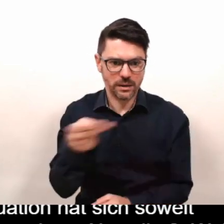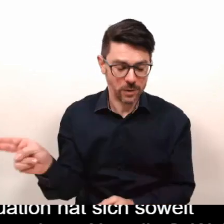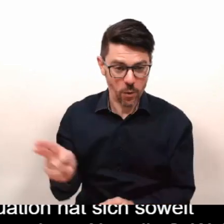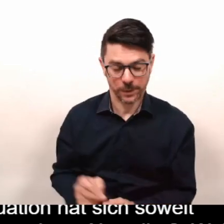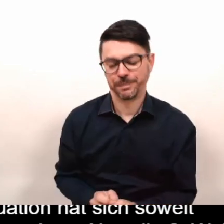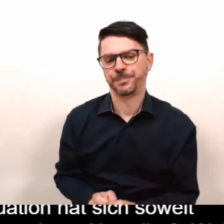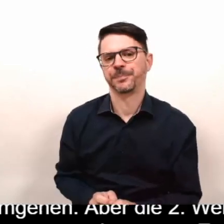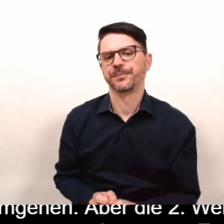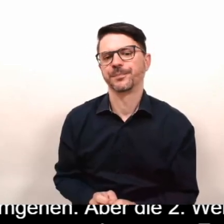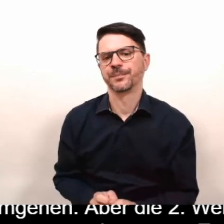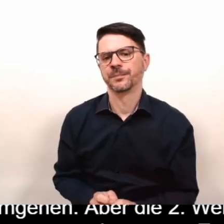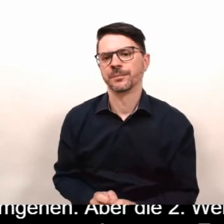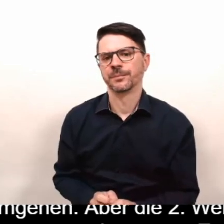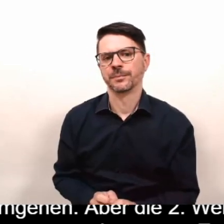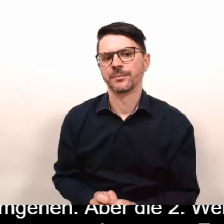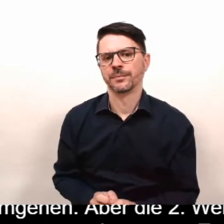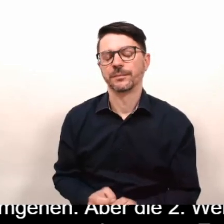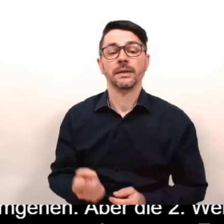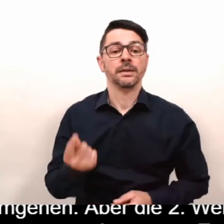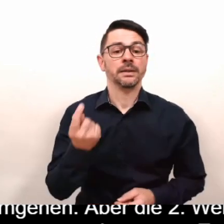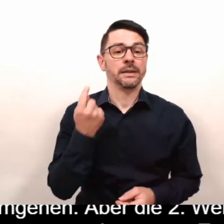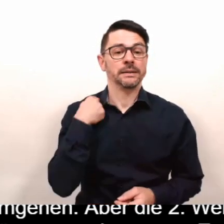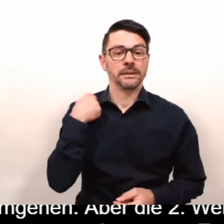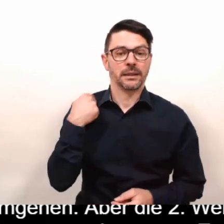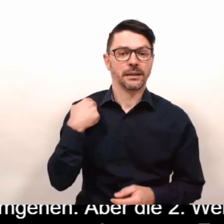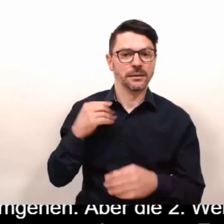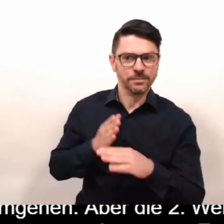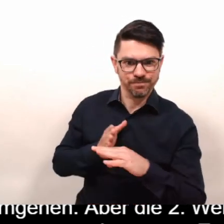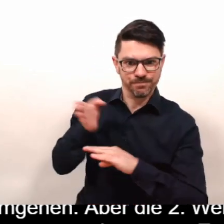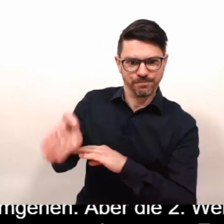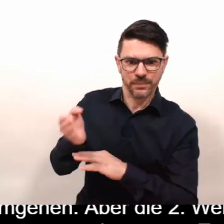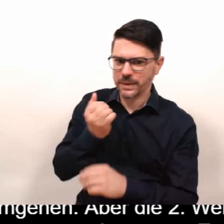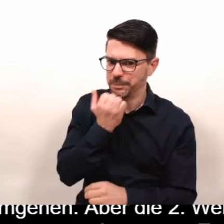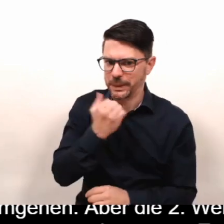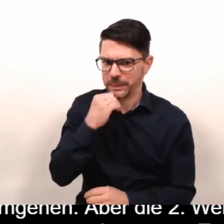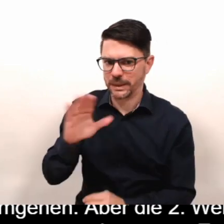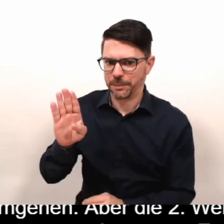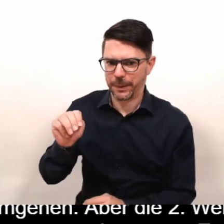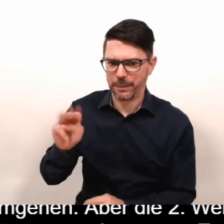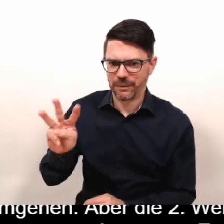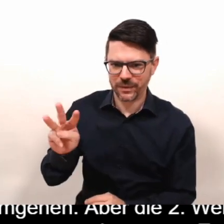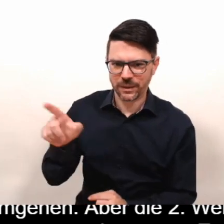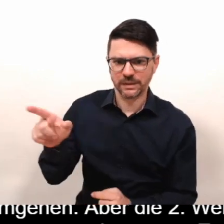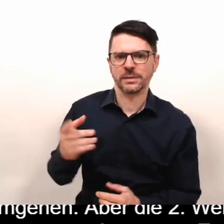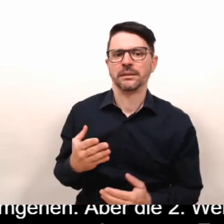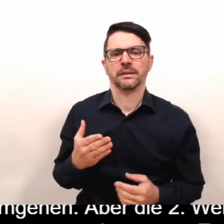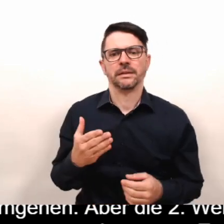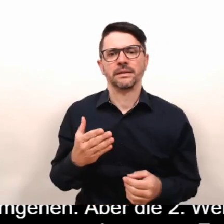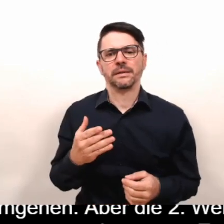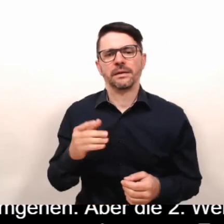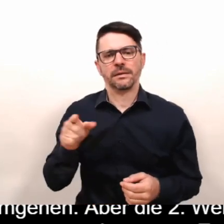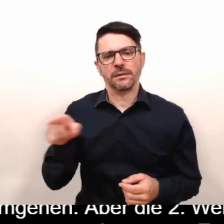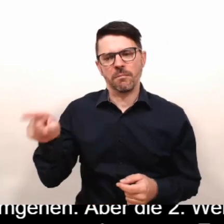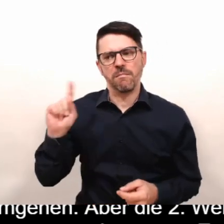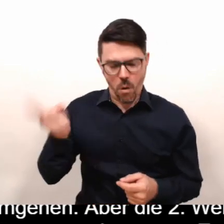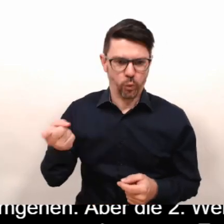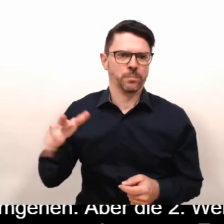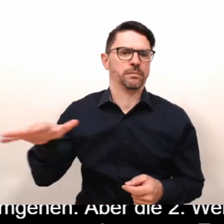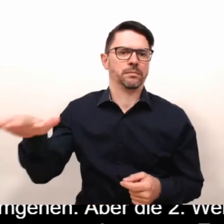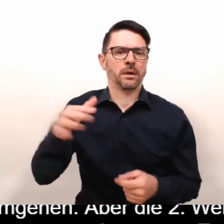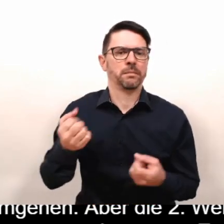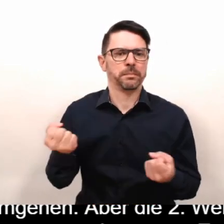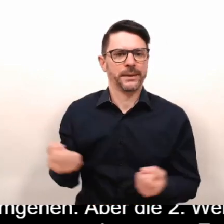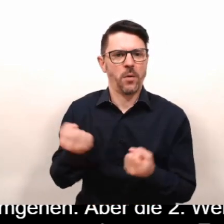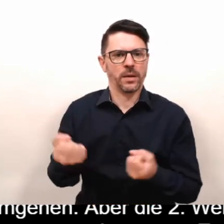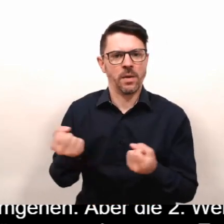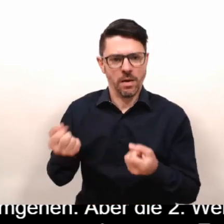Eben auch mit der Ansage, es hängt jetzt vom weiteren Absatz ab, ob wir die zweite Schicht dazuschalten